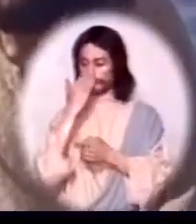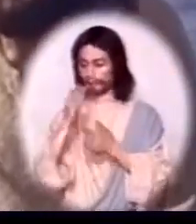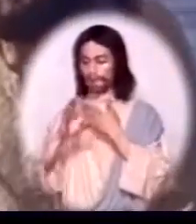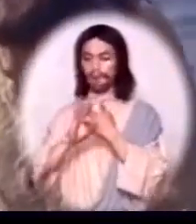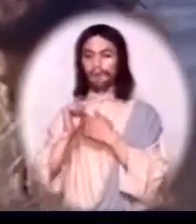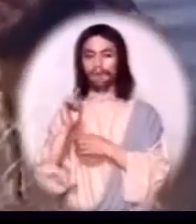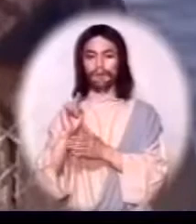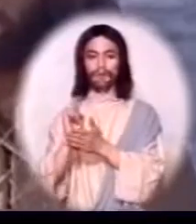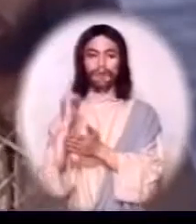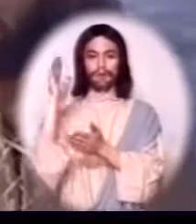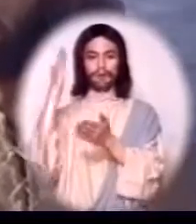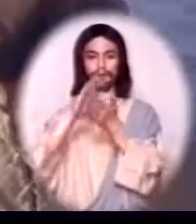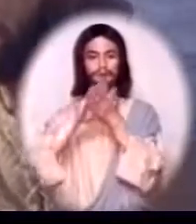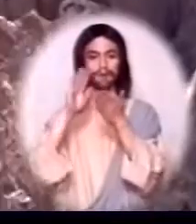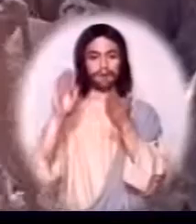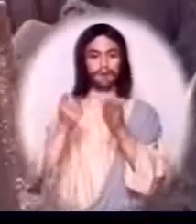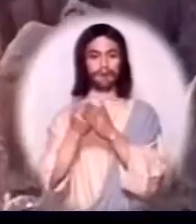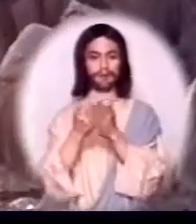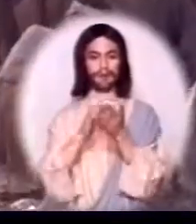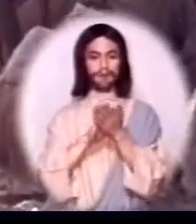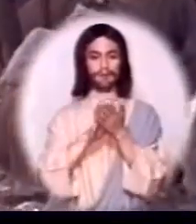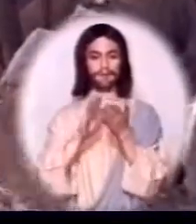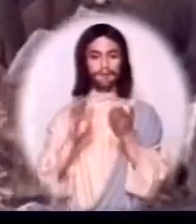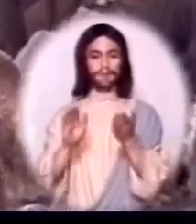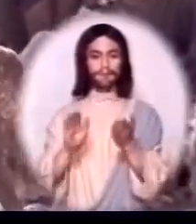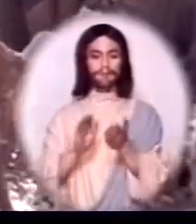자는 높아지기 때문이다.